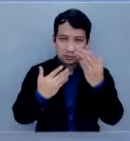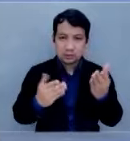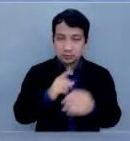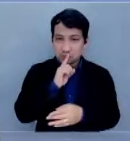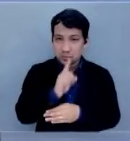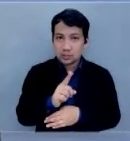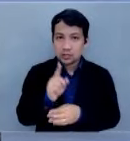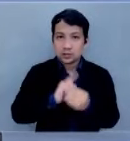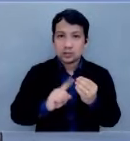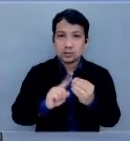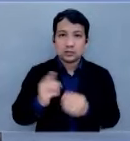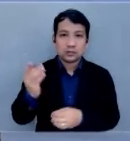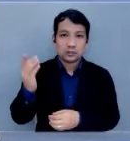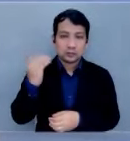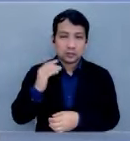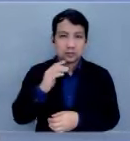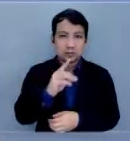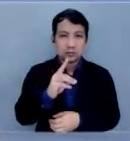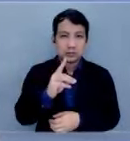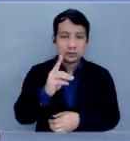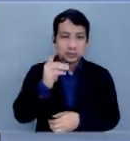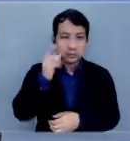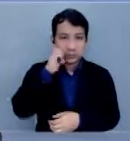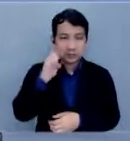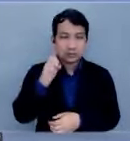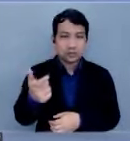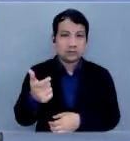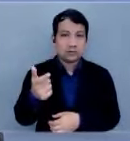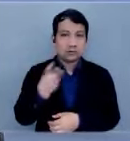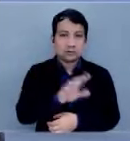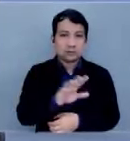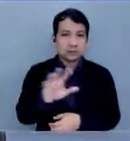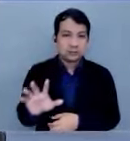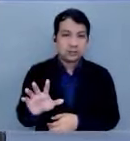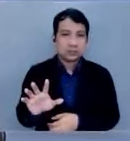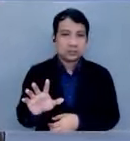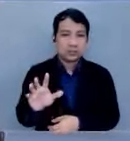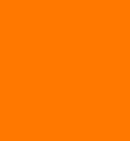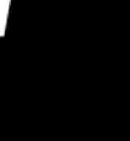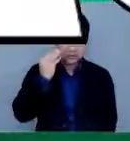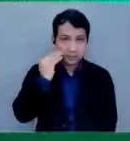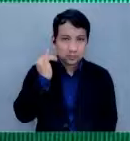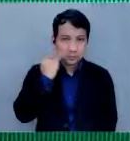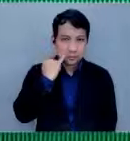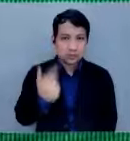kanila noon ni Darren Espanto. Nasa frontline ng balitang yan, si MJ Marfori.